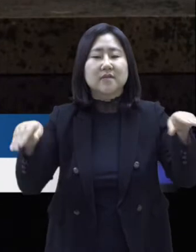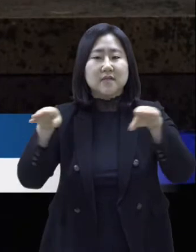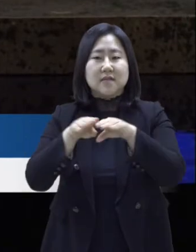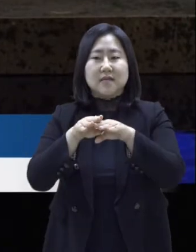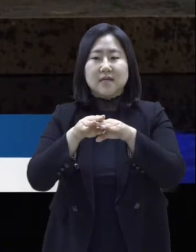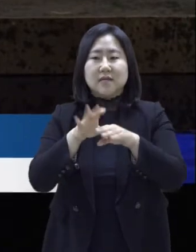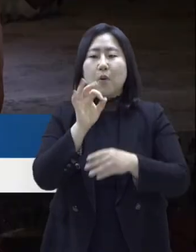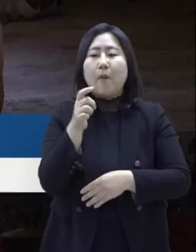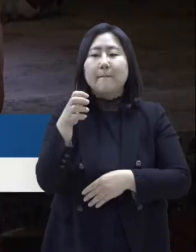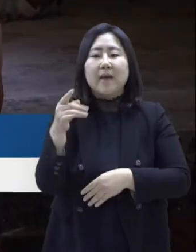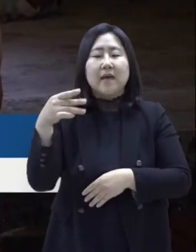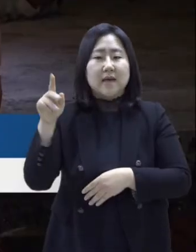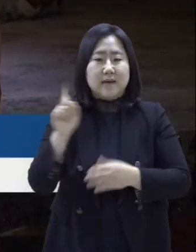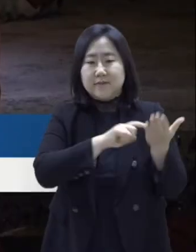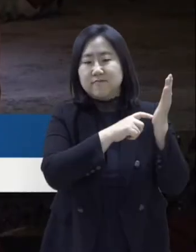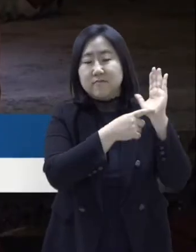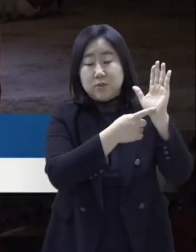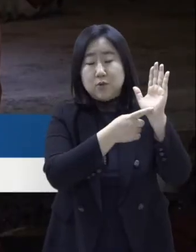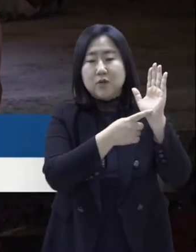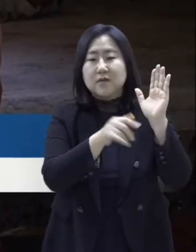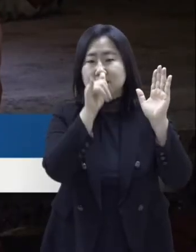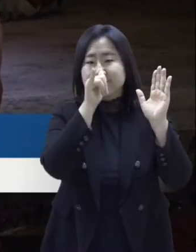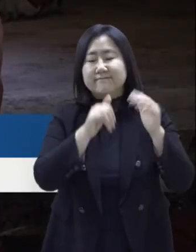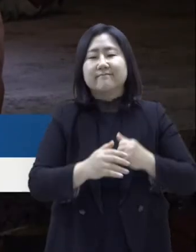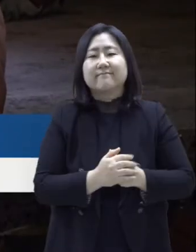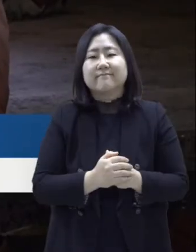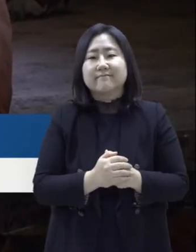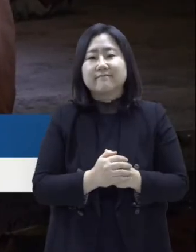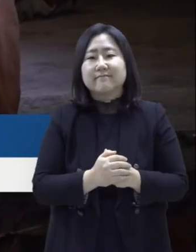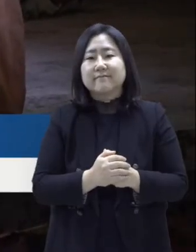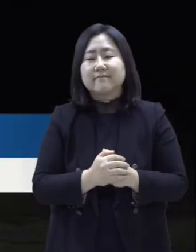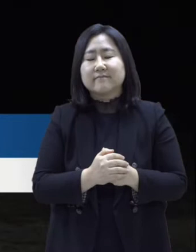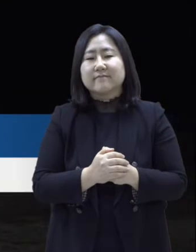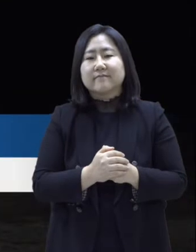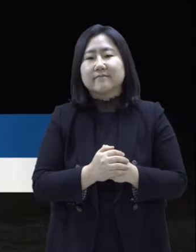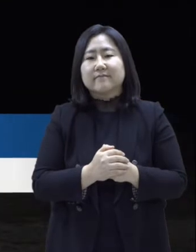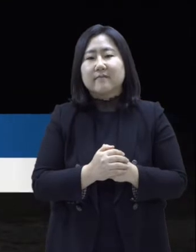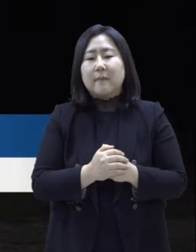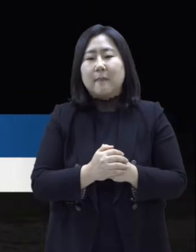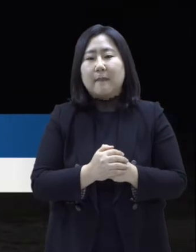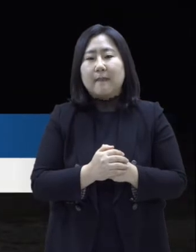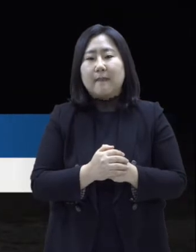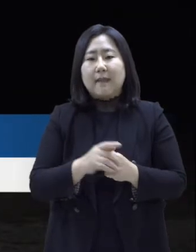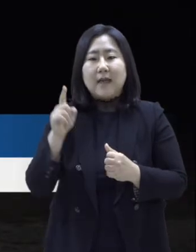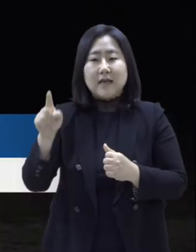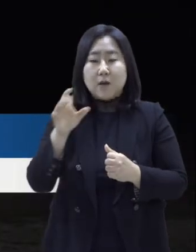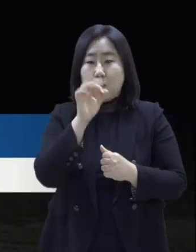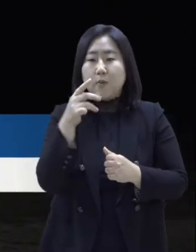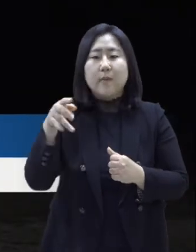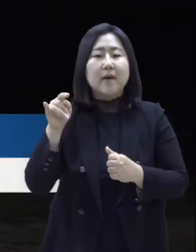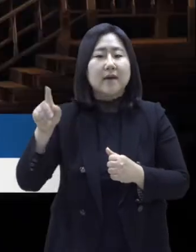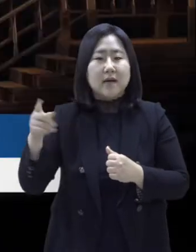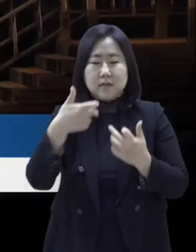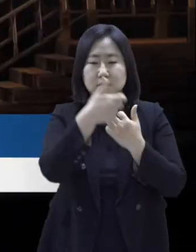대극장에서 이중섭 화가의 삶과 예술혼을 그린 창작오페라 이중섭 공연이 개최됩니다. 창작오페라